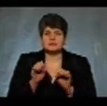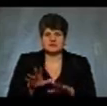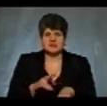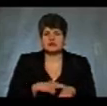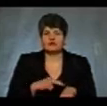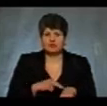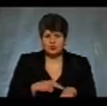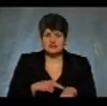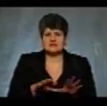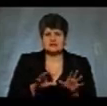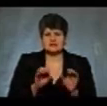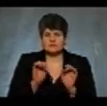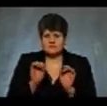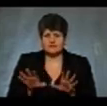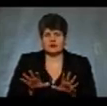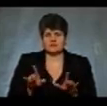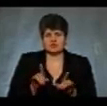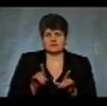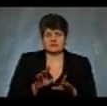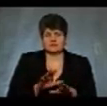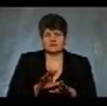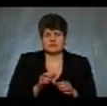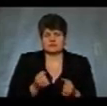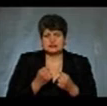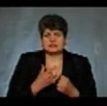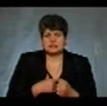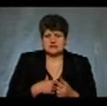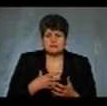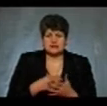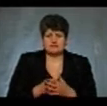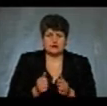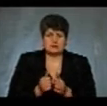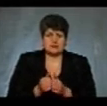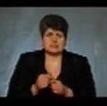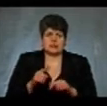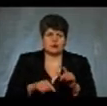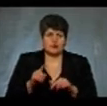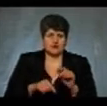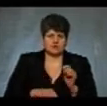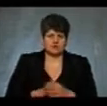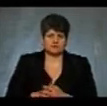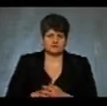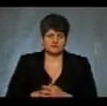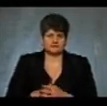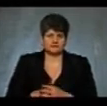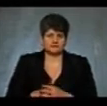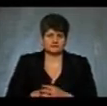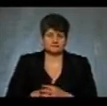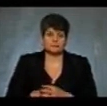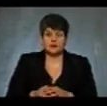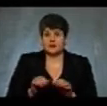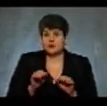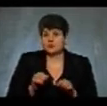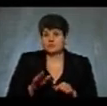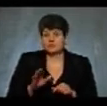поліцію, тобто позбавлятися її для того, щоб убезпечити себе і своїх близьких родичів від цієї загрози. Найімовірніше,